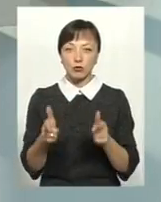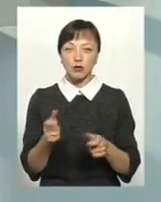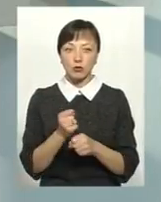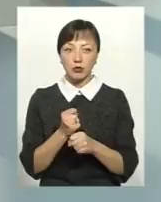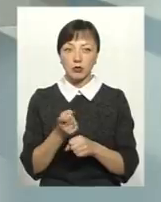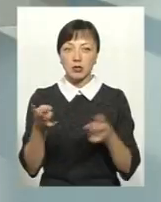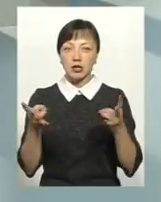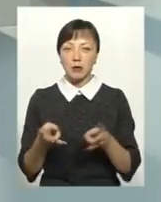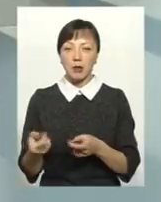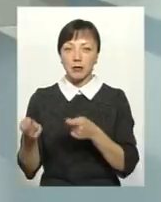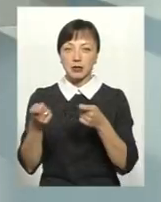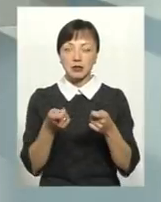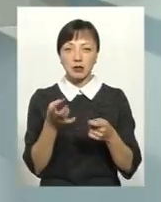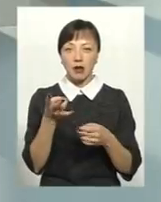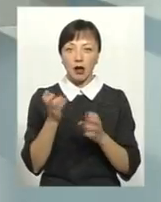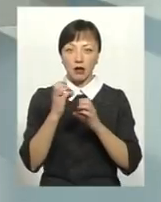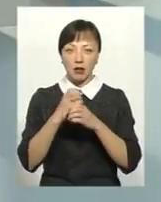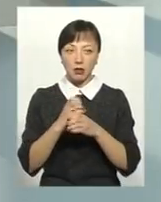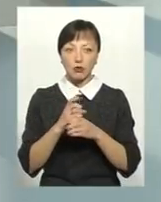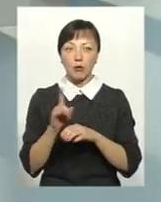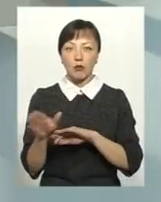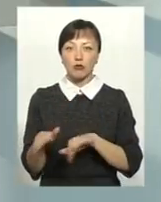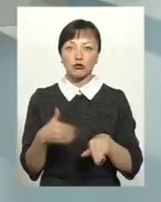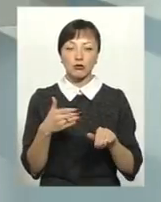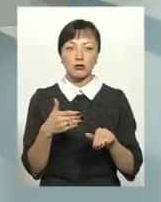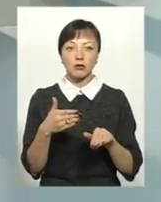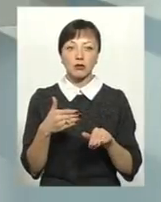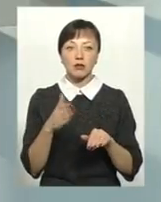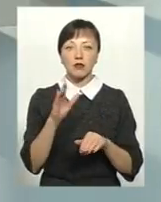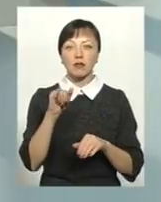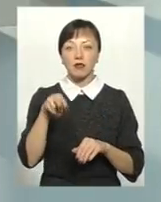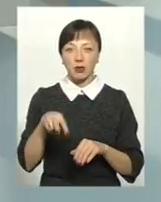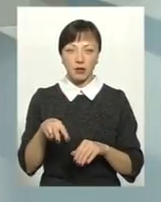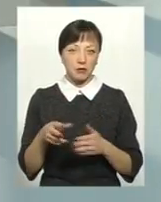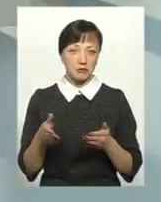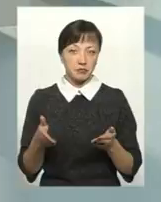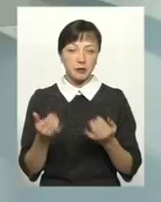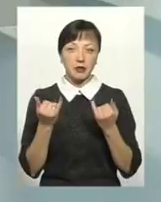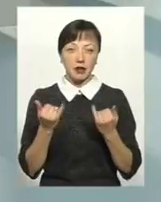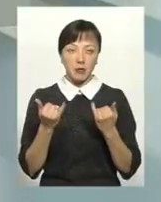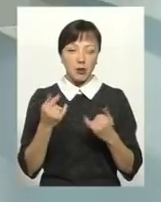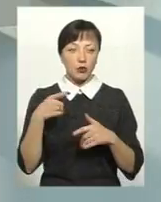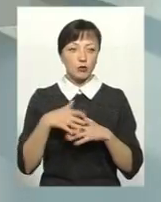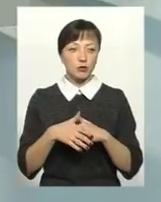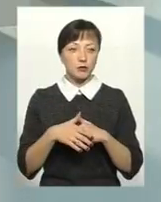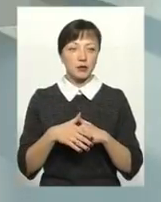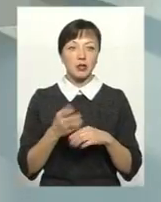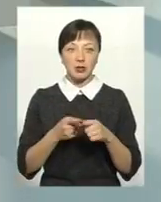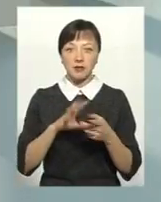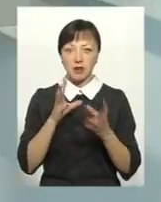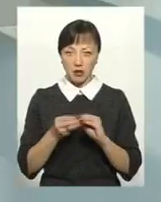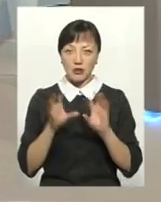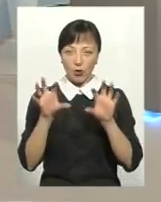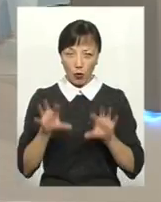то тобі треба принести аналіз, щоб ти пройшов аналіз на ВІЛ. І тепер розумієте, а це взагалі